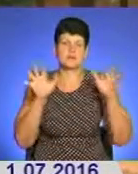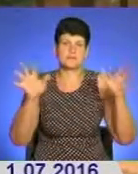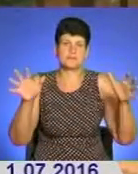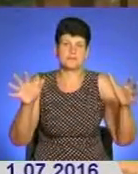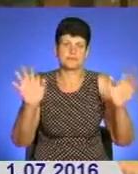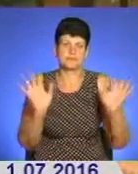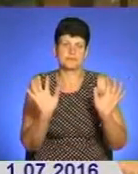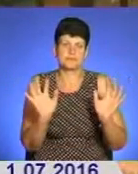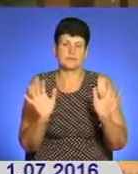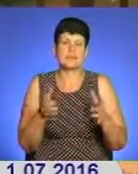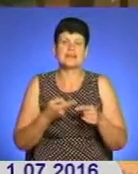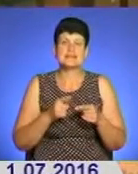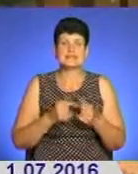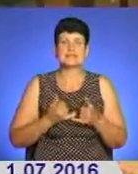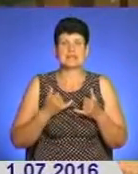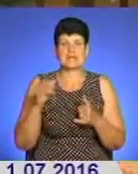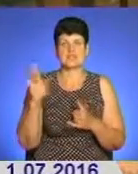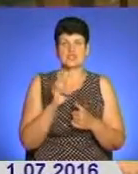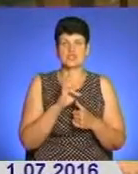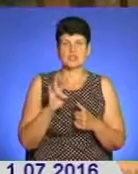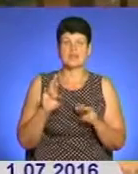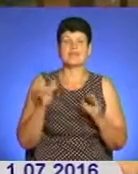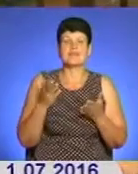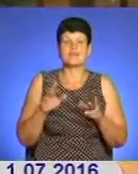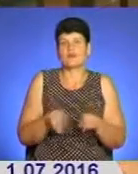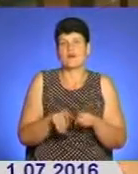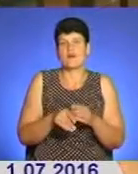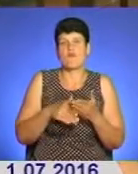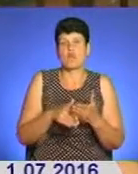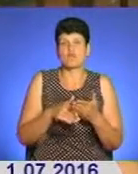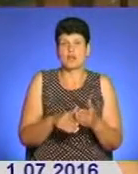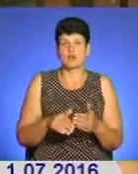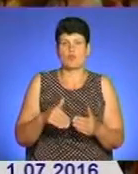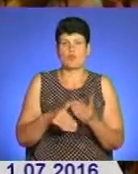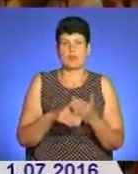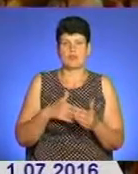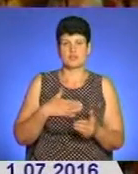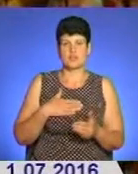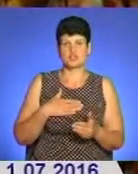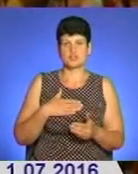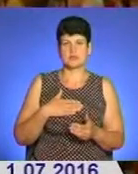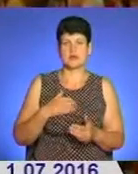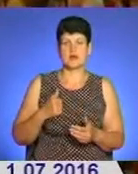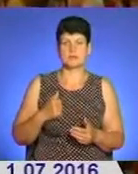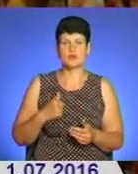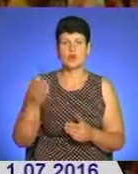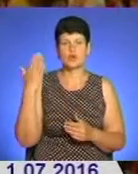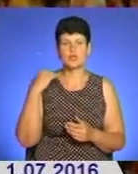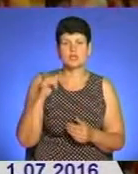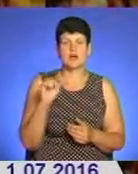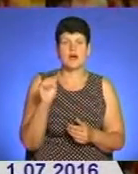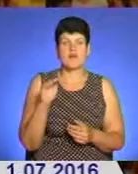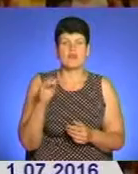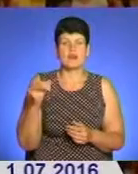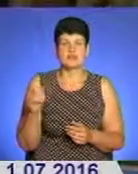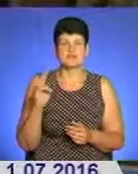для священників, які як волонтери допомагали нашій армії. Колишній афганець, учасник миротворчої місії